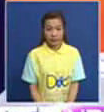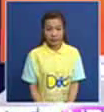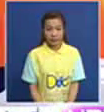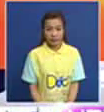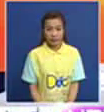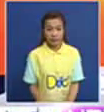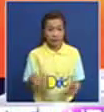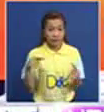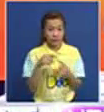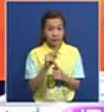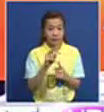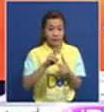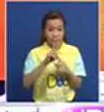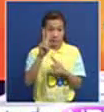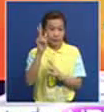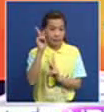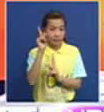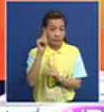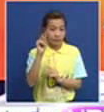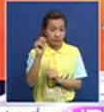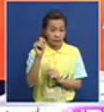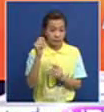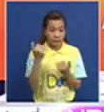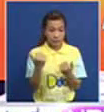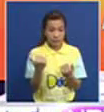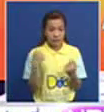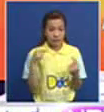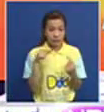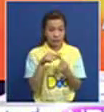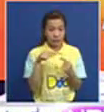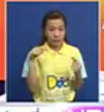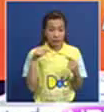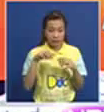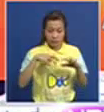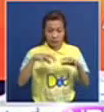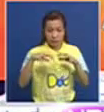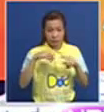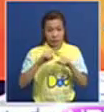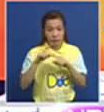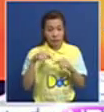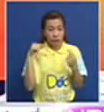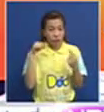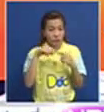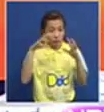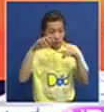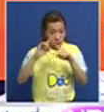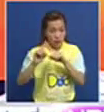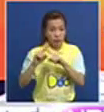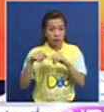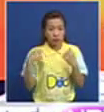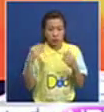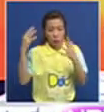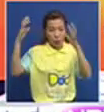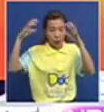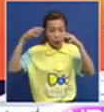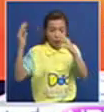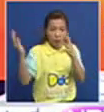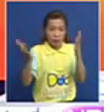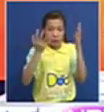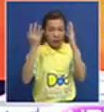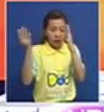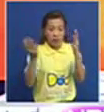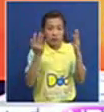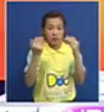มาติดตามข่าวเที่ยงช่วงที่2กันค่ะช่วงนี้มาดูเรื่องสภาพอากาศและผลกระทบที่เกิดขึ้นนะคะแน่นอนนะคะฤดูหนาวก็มาพร้อมกับภัยแล้ง